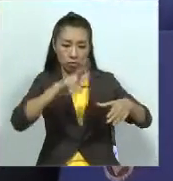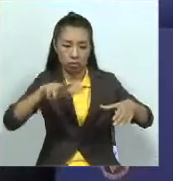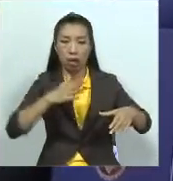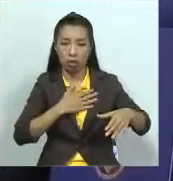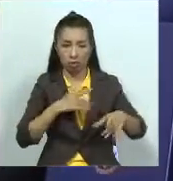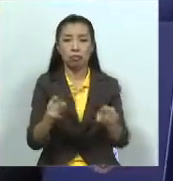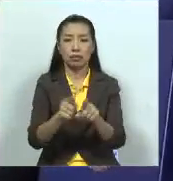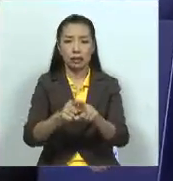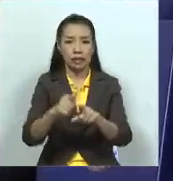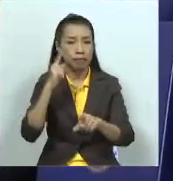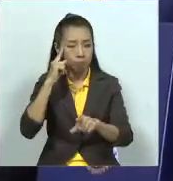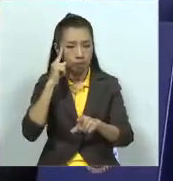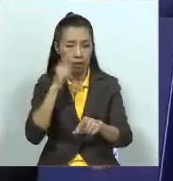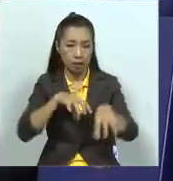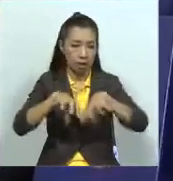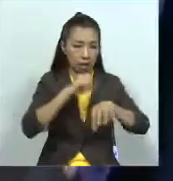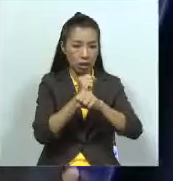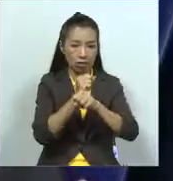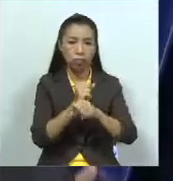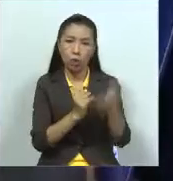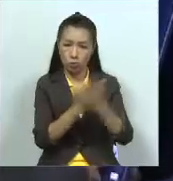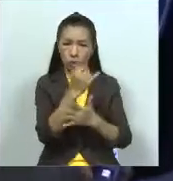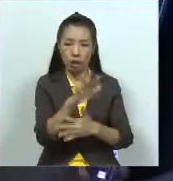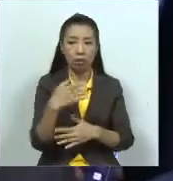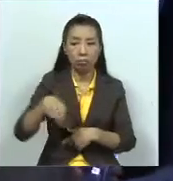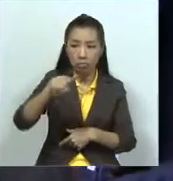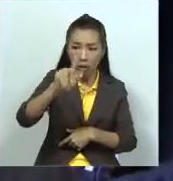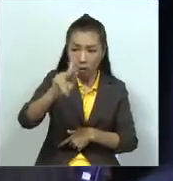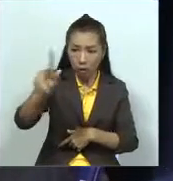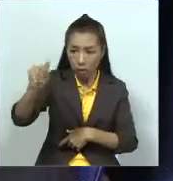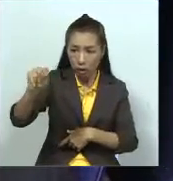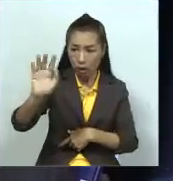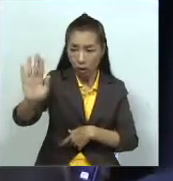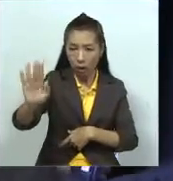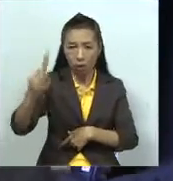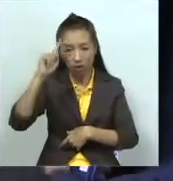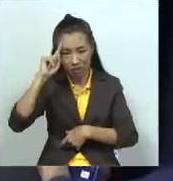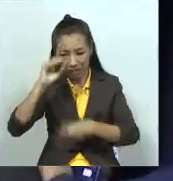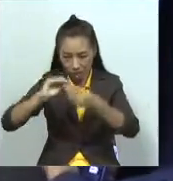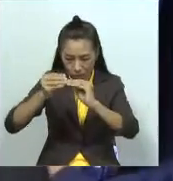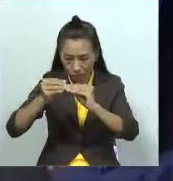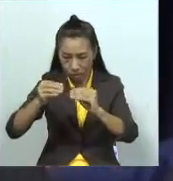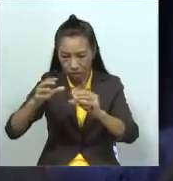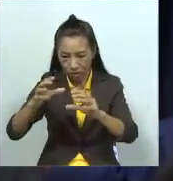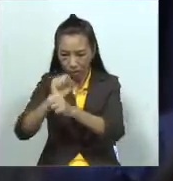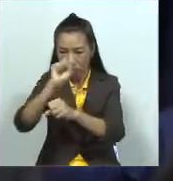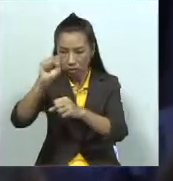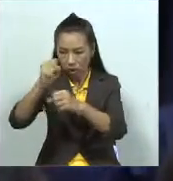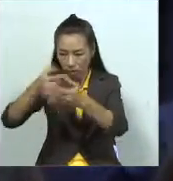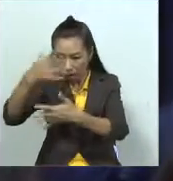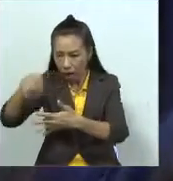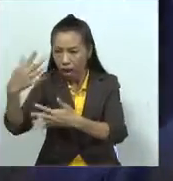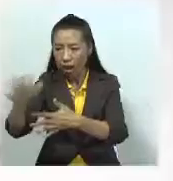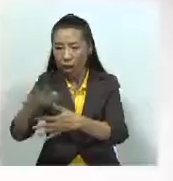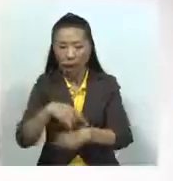ก็ได้ดำเนินการในสิ่งที่ถูกที่ควรแล้วแม้ว่าสูตรของกกต.จะทำให้ส.ส.ลดลงไปเหลือ245คนก็